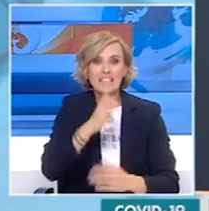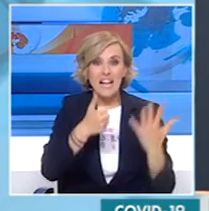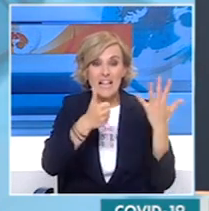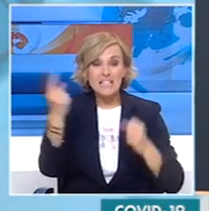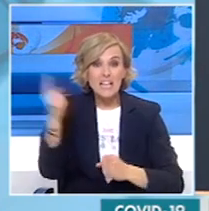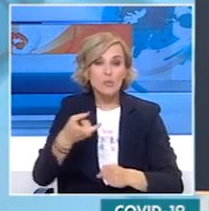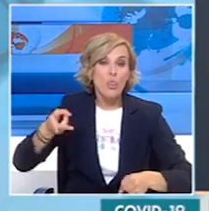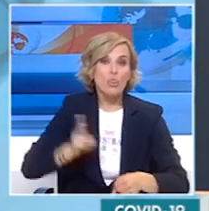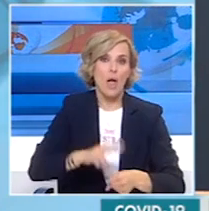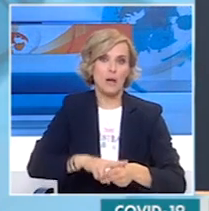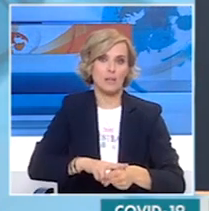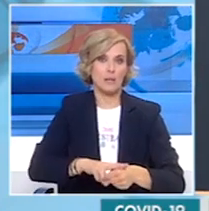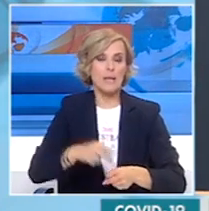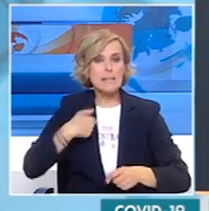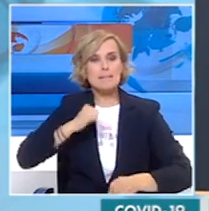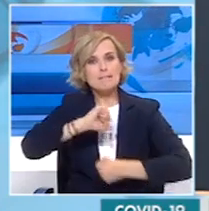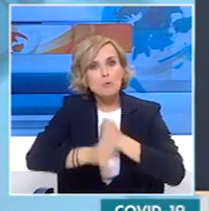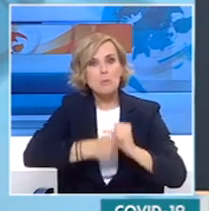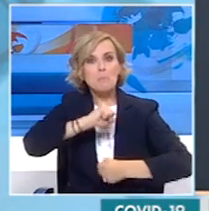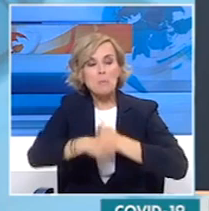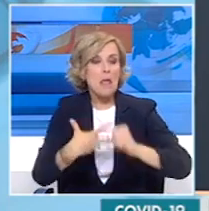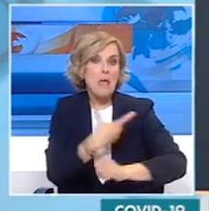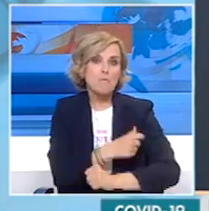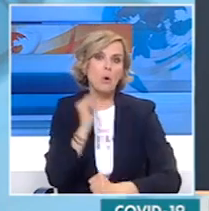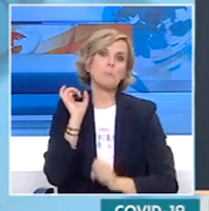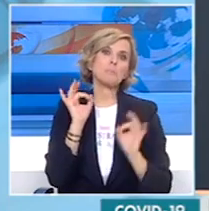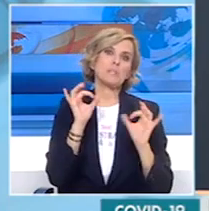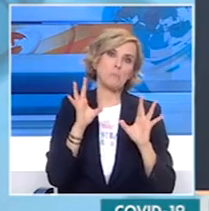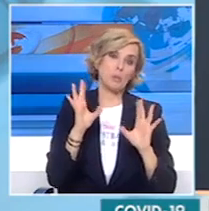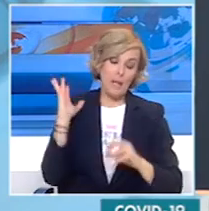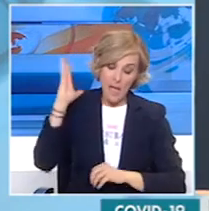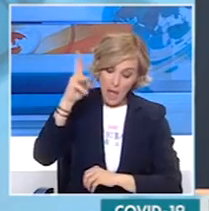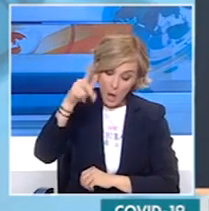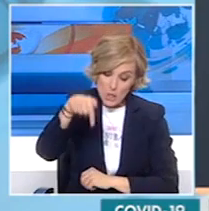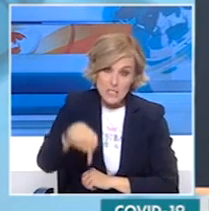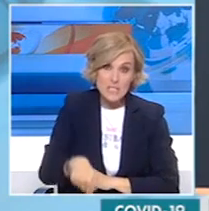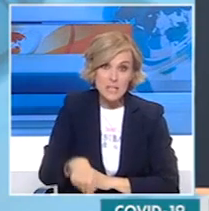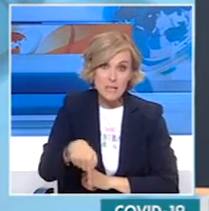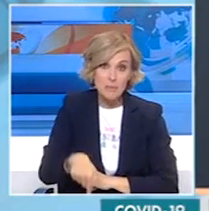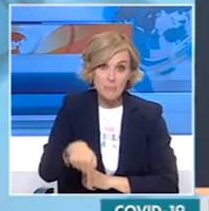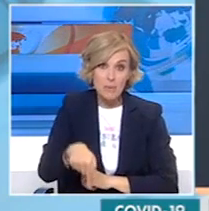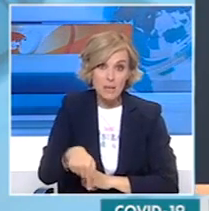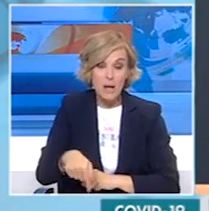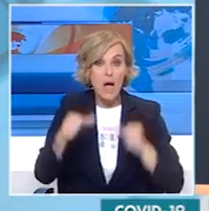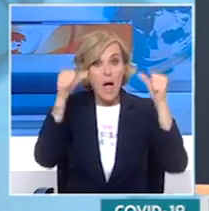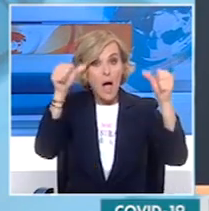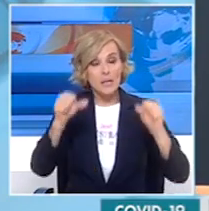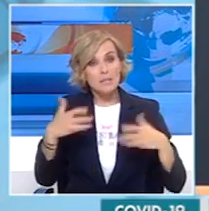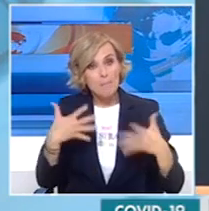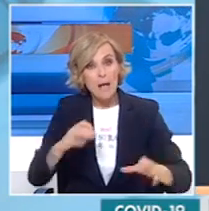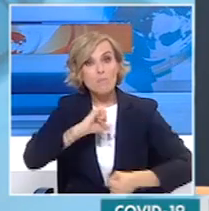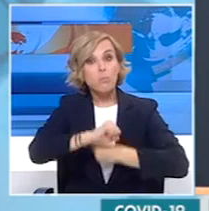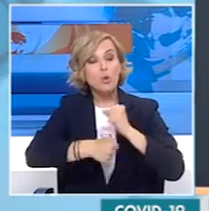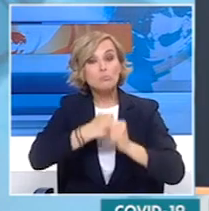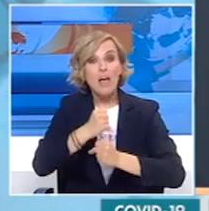θάνατοι. Κάναν προσπάθειες για εμβόλιο, δεν έχουν βγάλει άκρη. Μέχρι σήμερα που ανακοινώθηκε αυτή η προσπάθεια